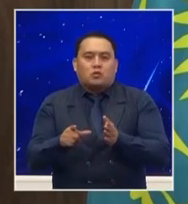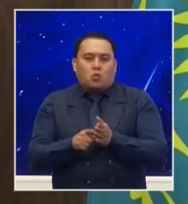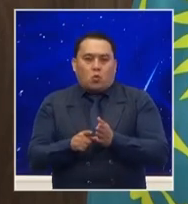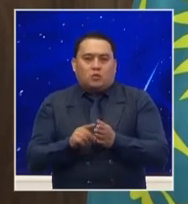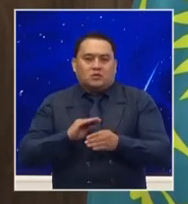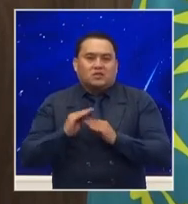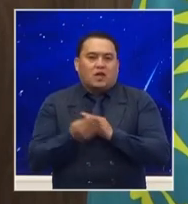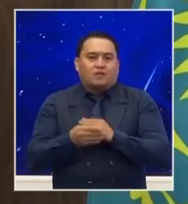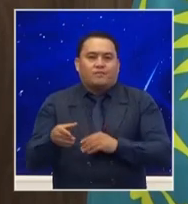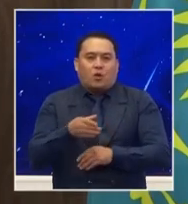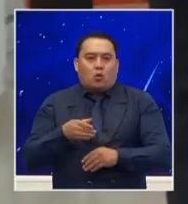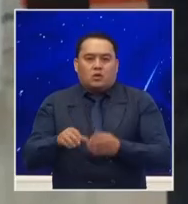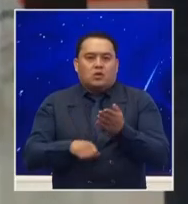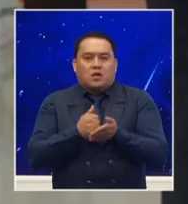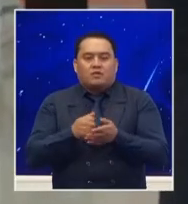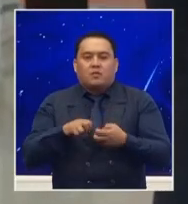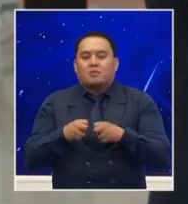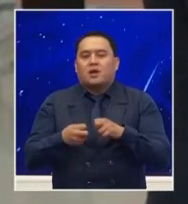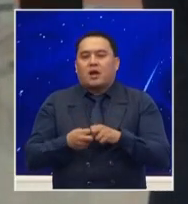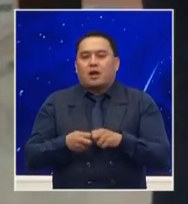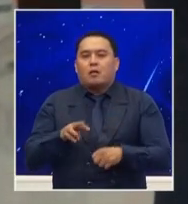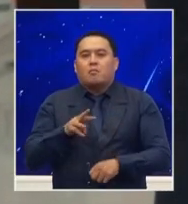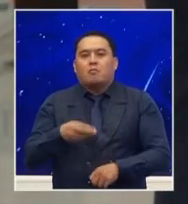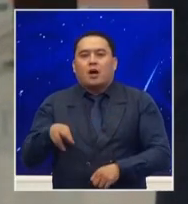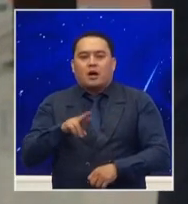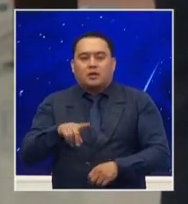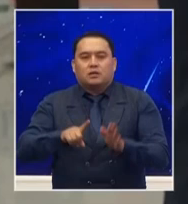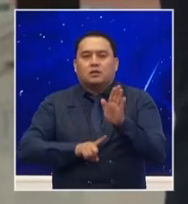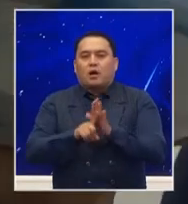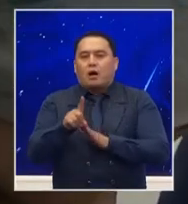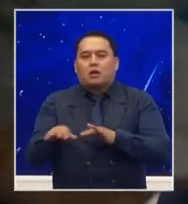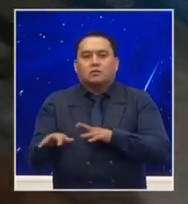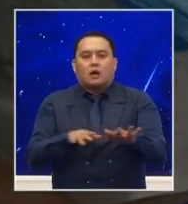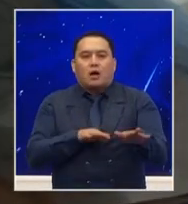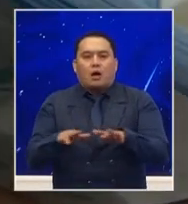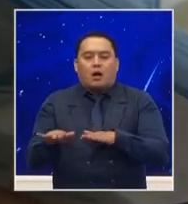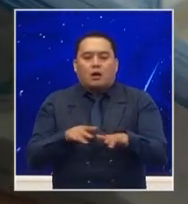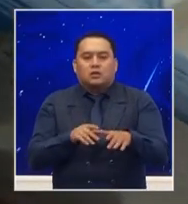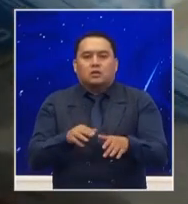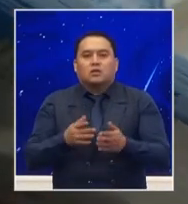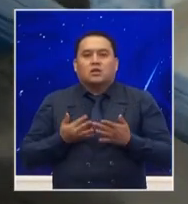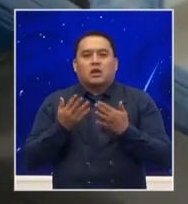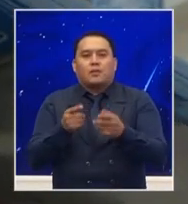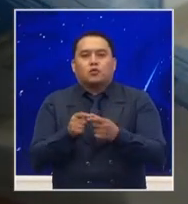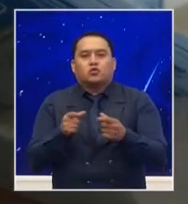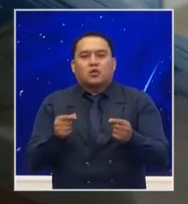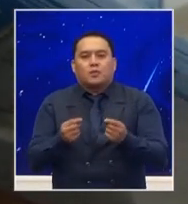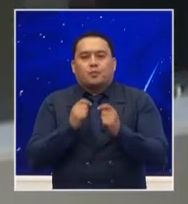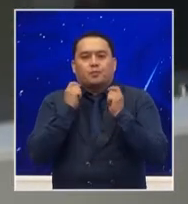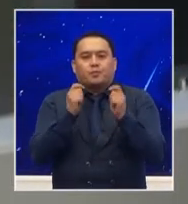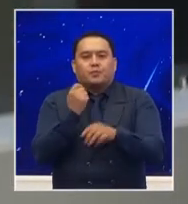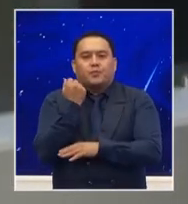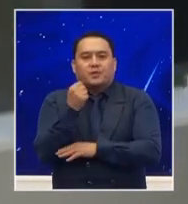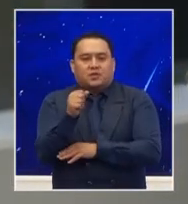спиртных напитков – это очень важная проблема. Еще с середины мая стартовала широкомасштабная республиканская акция «Требуй чек, выиграй приз». Она